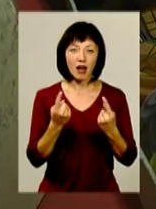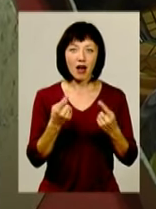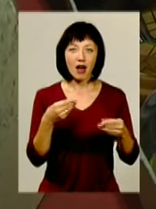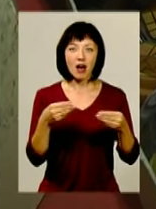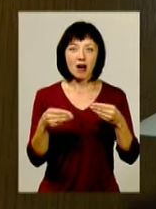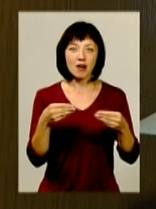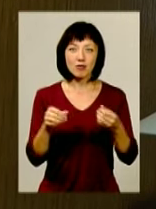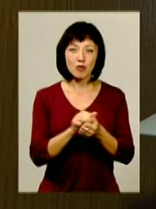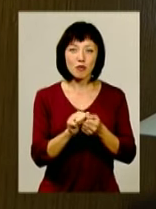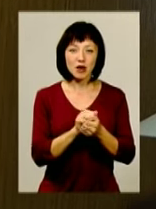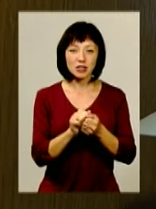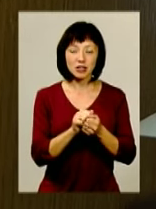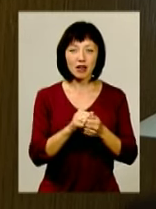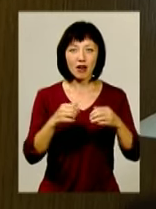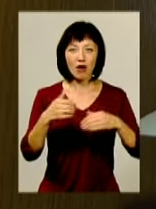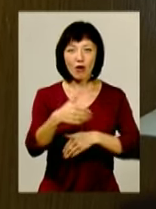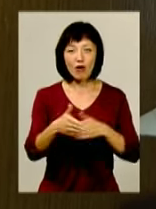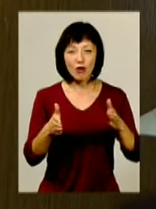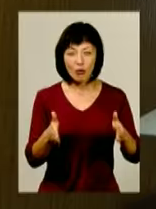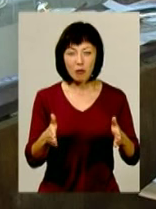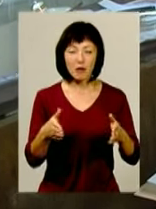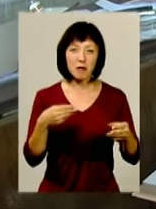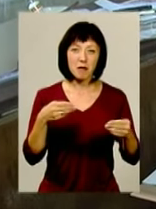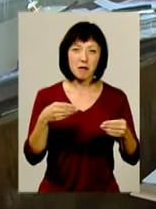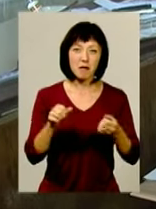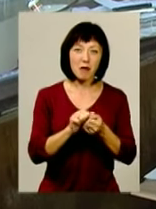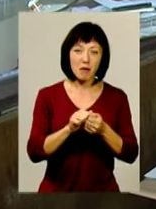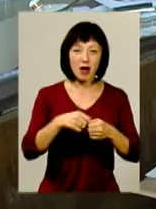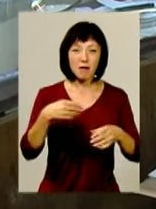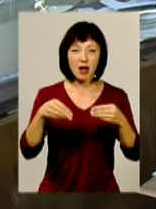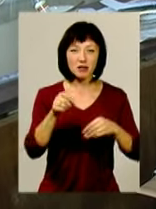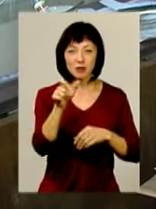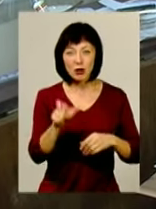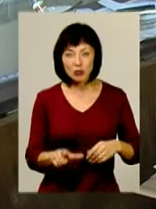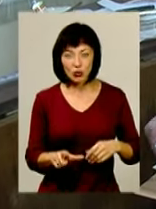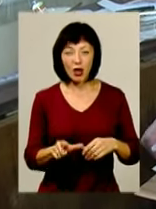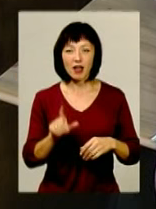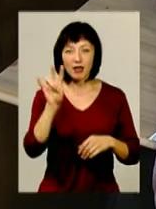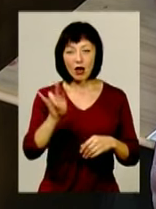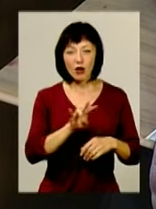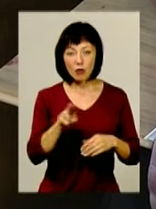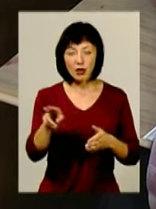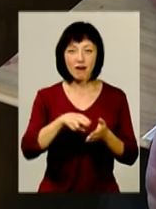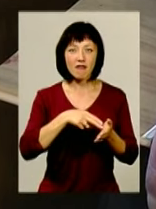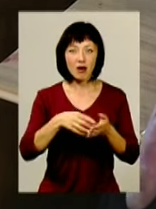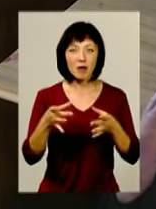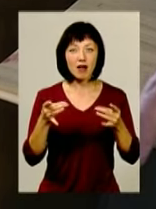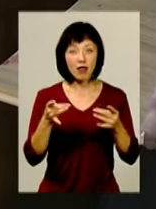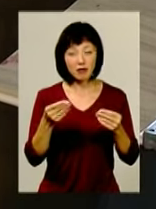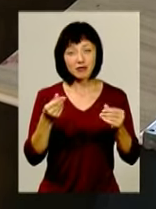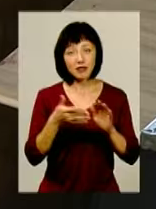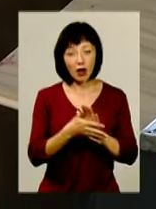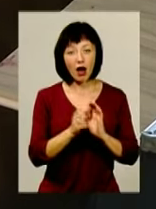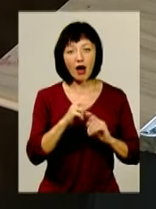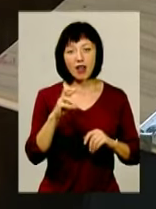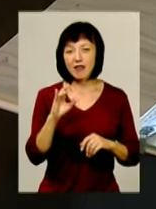коробок з-під цукерок чи вівсянки, паперу та пластикових пляшок. Щоправда, на іконки, фарбу та клей приходиться витрачатися, але Григорій